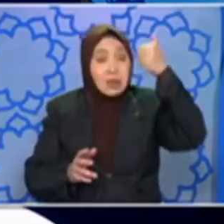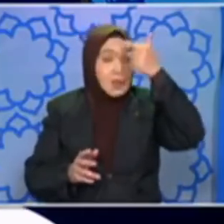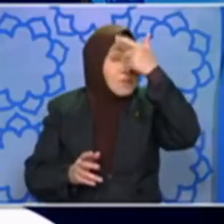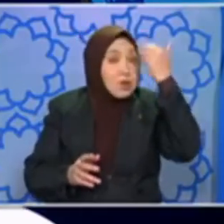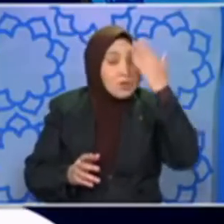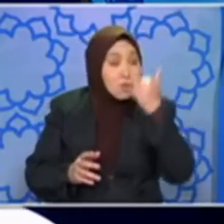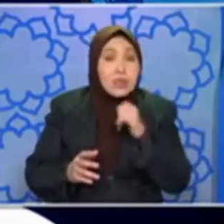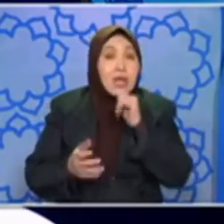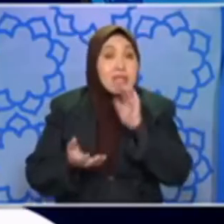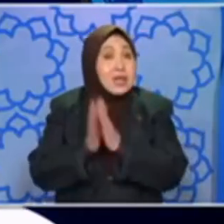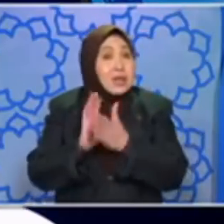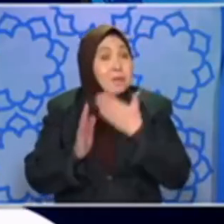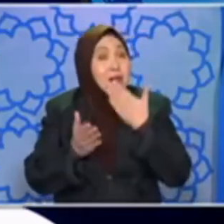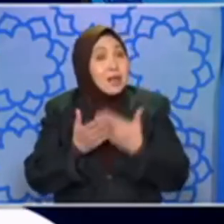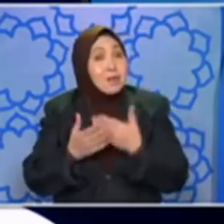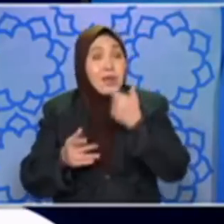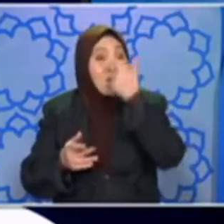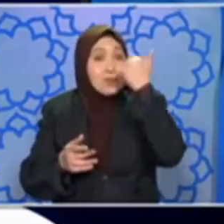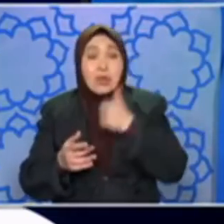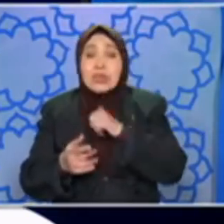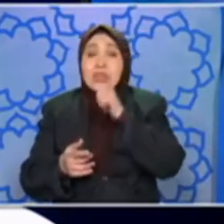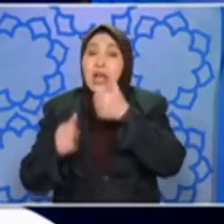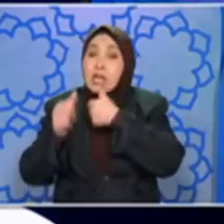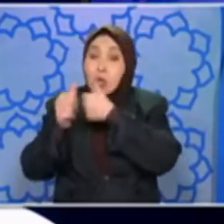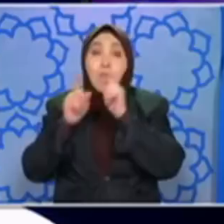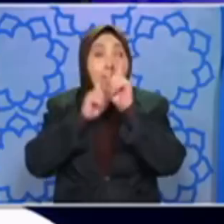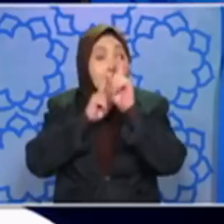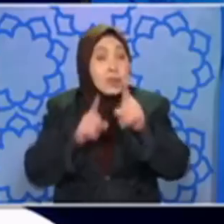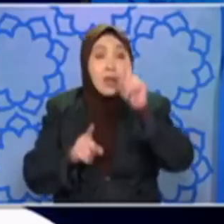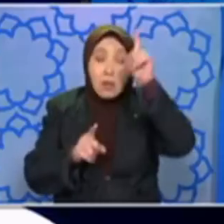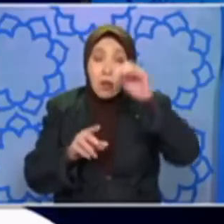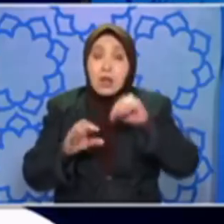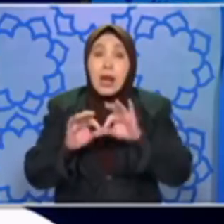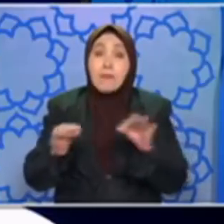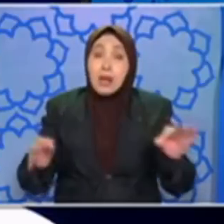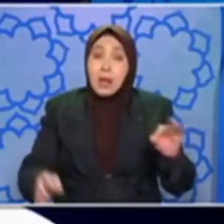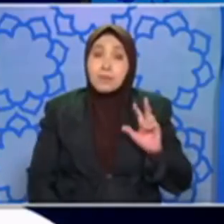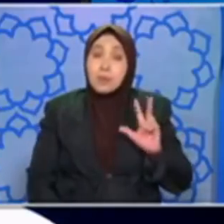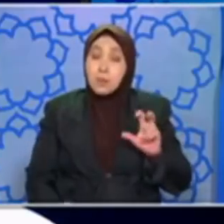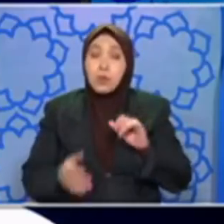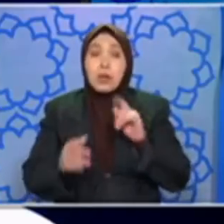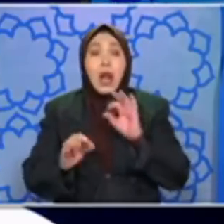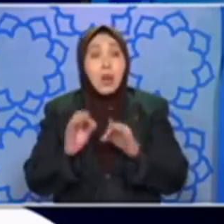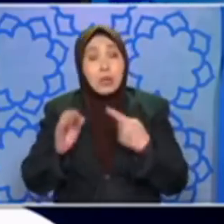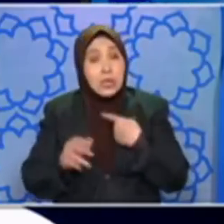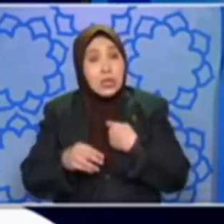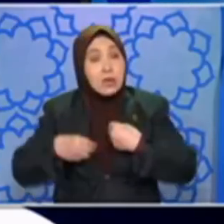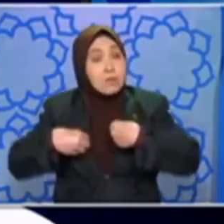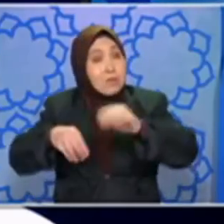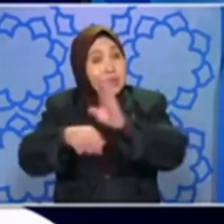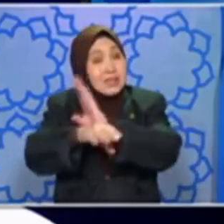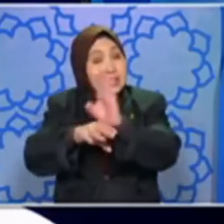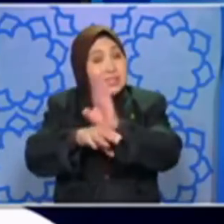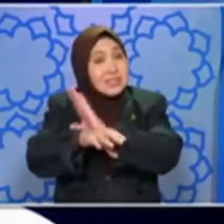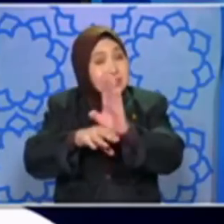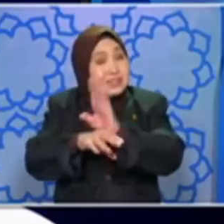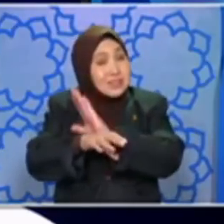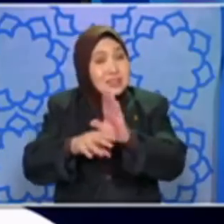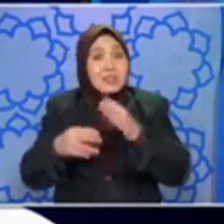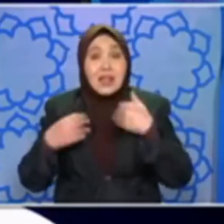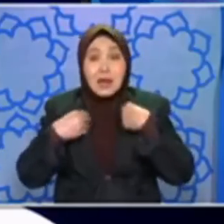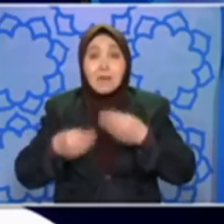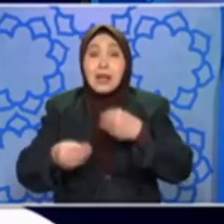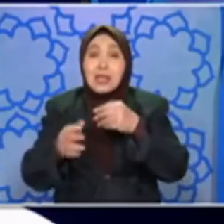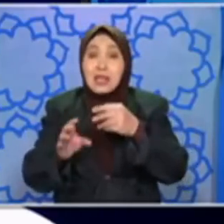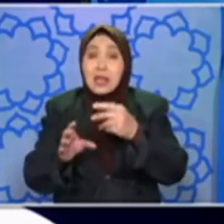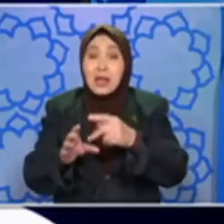tak jadi terbaik? Disebabkan dia tidak mengikut perintah Allah dalam ayat 35. Jadi kalau kita berjual, tuan-tuan yang berjual beli, ada bagi